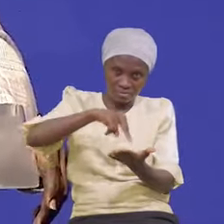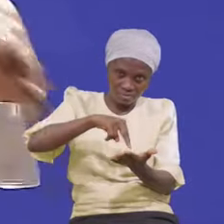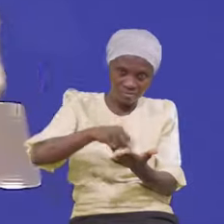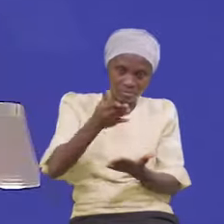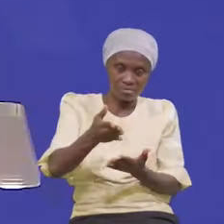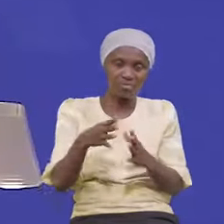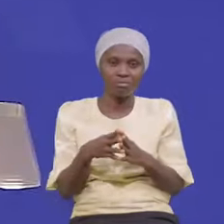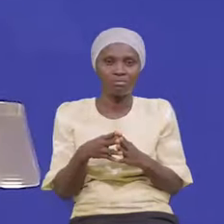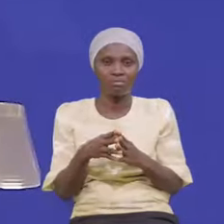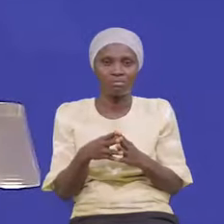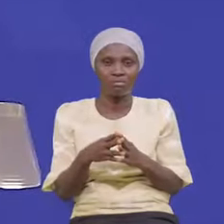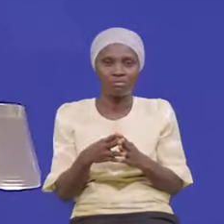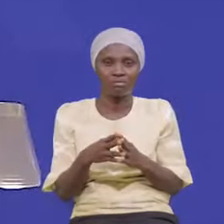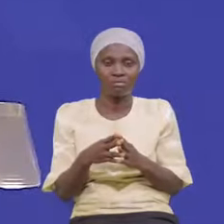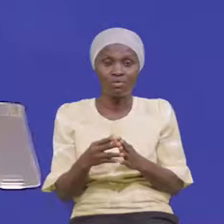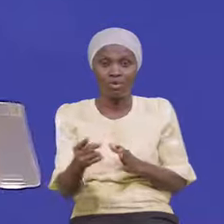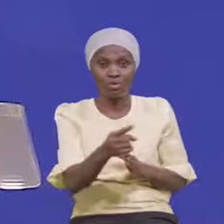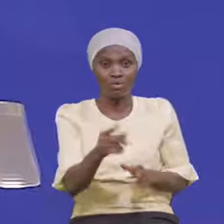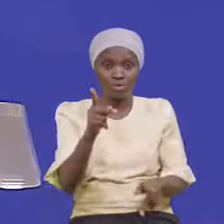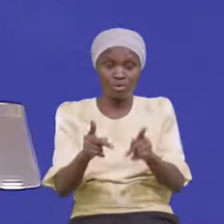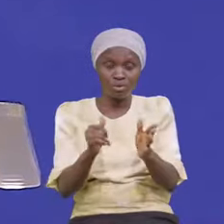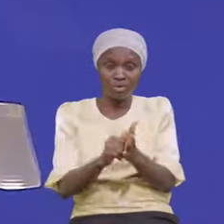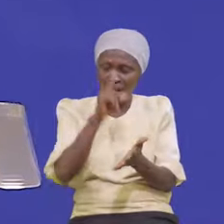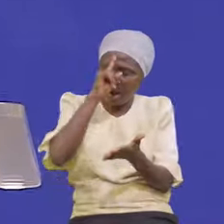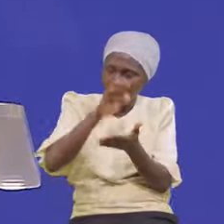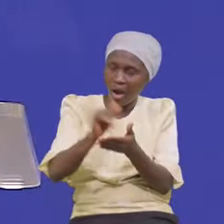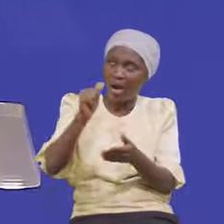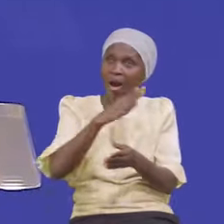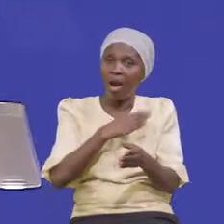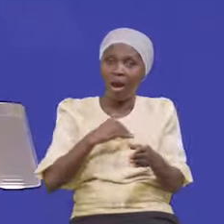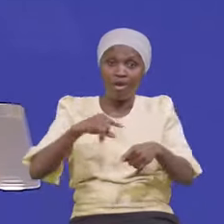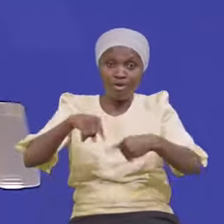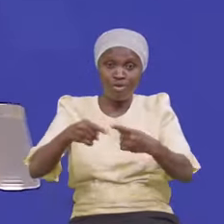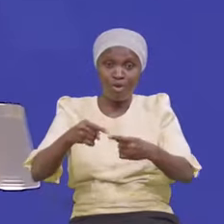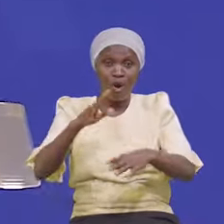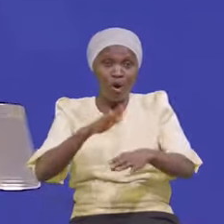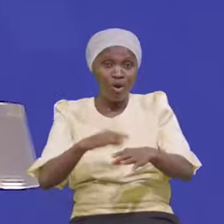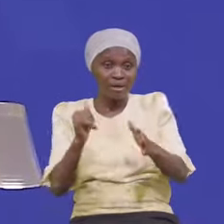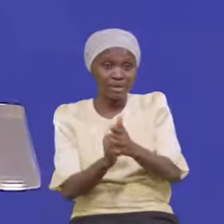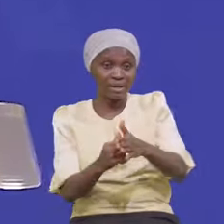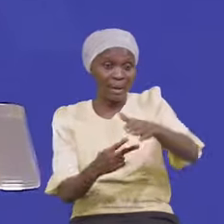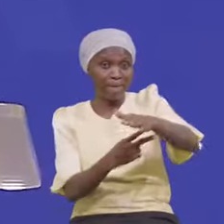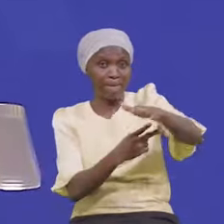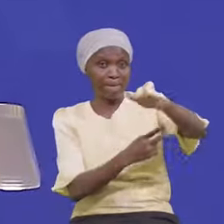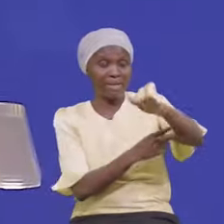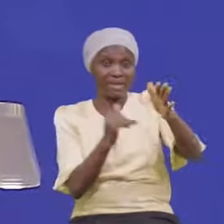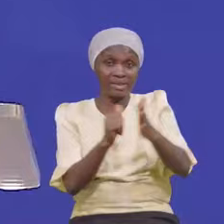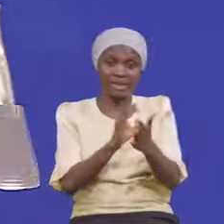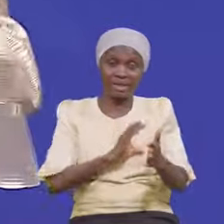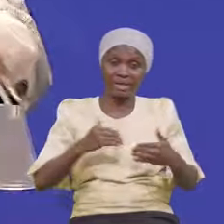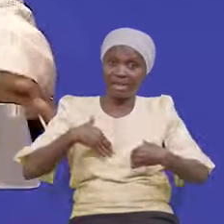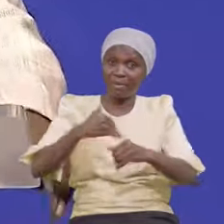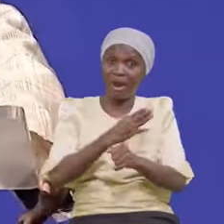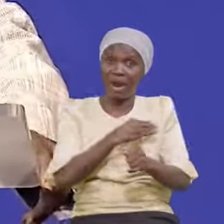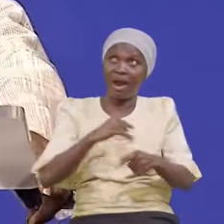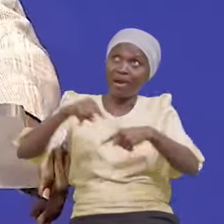మాత్రం నిలబడండి. Only those who will trust and go on the bridge that Christ has made and go to the